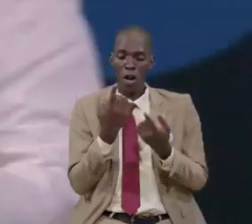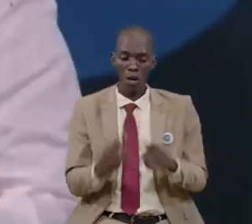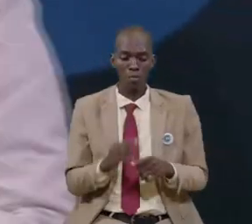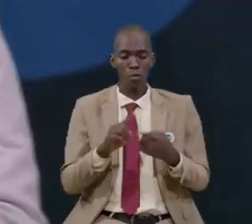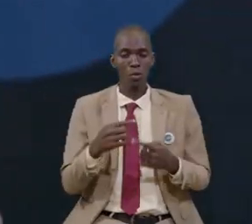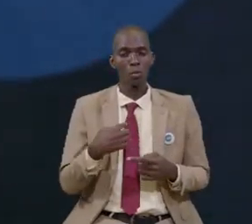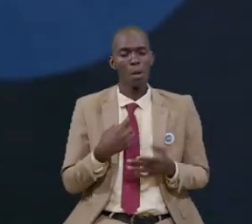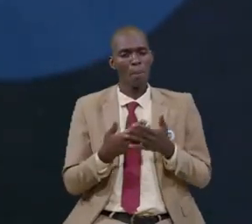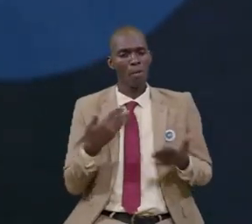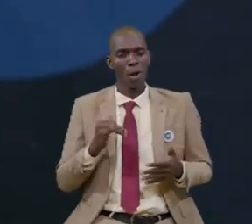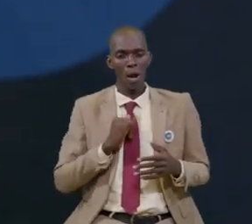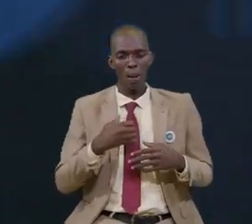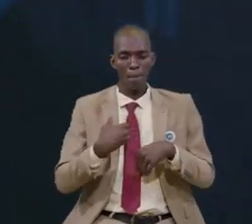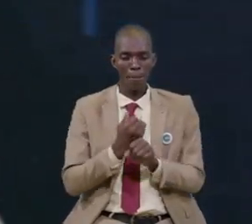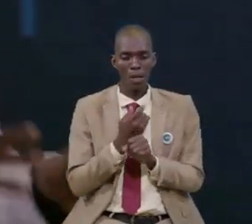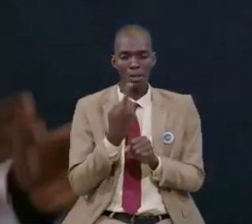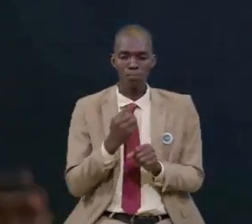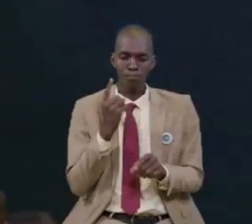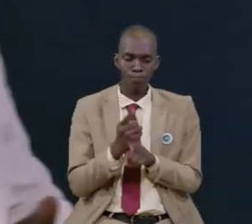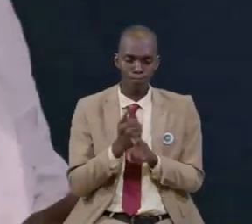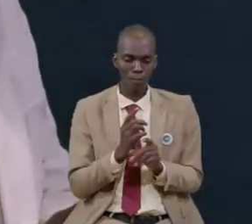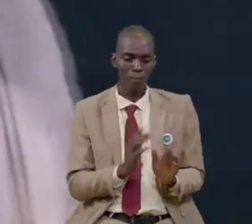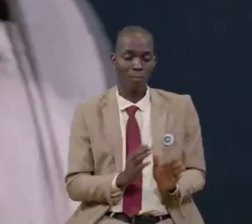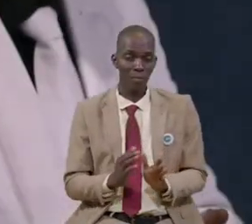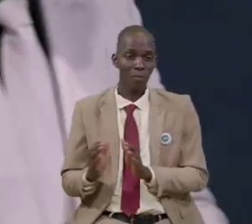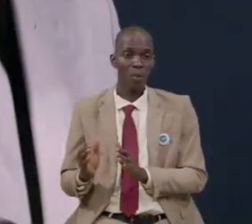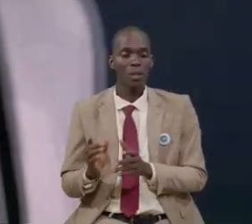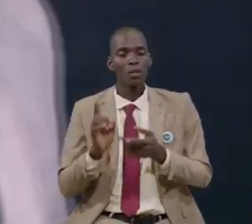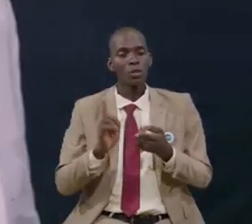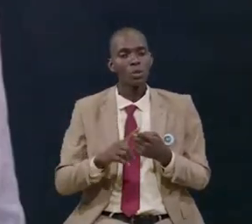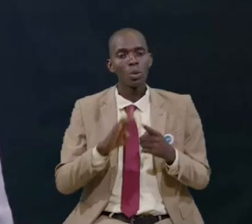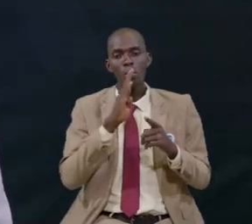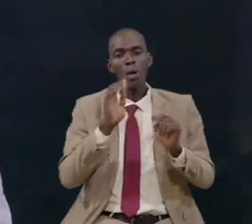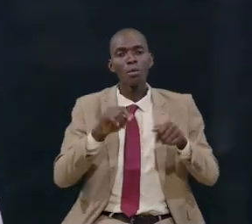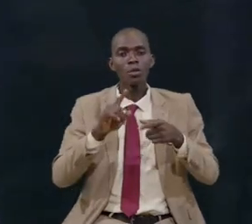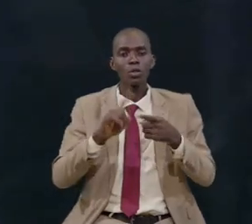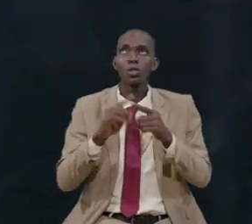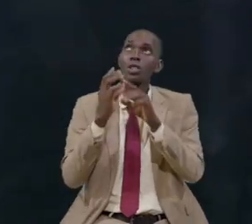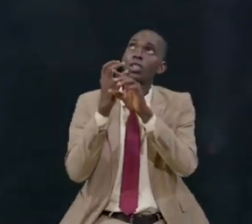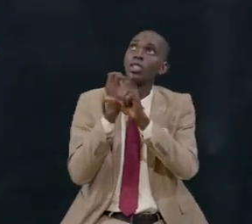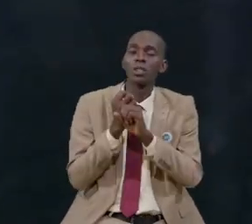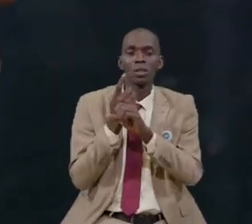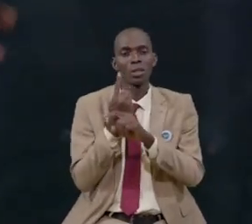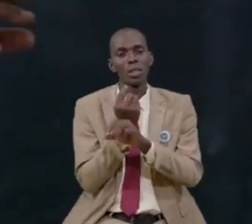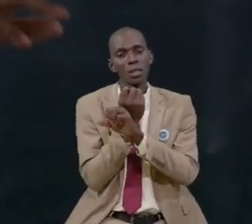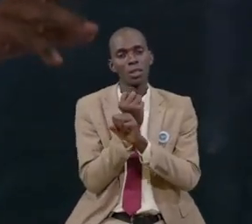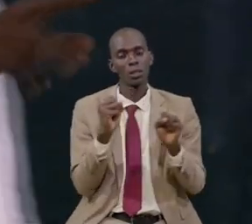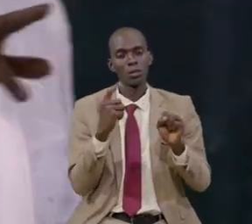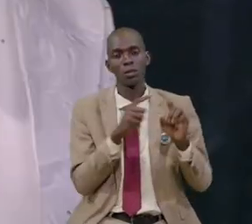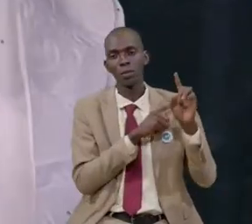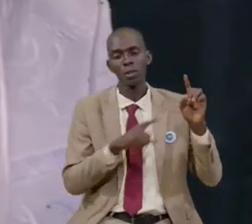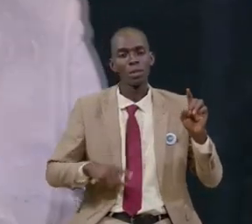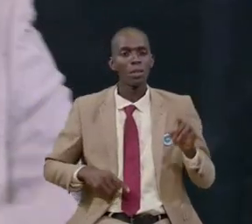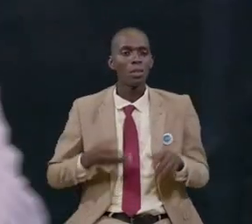avant que je ne fasse la bonne préparation pour être en mesure de recevoir le salut du Seigneur.